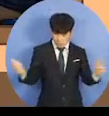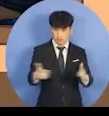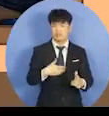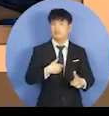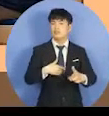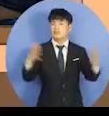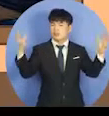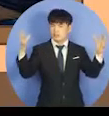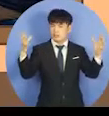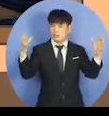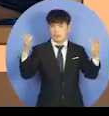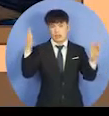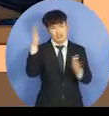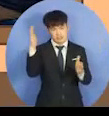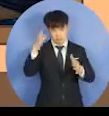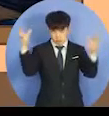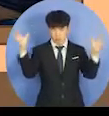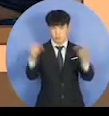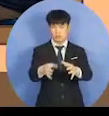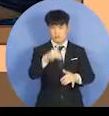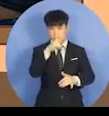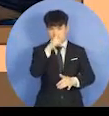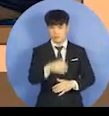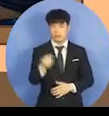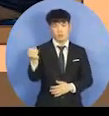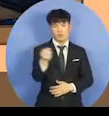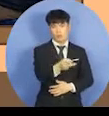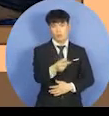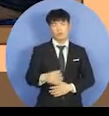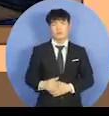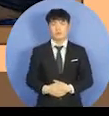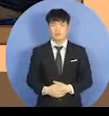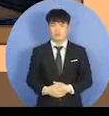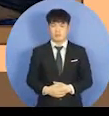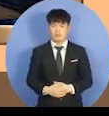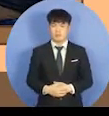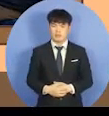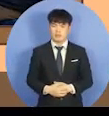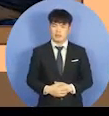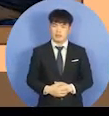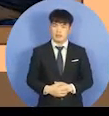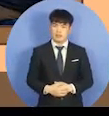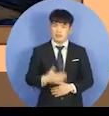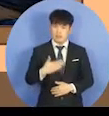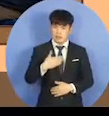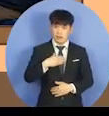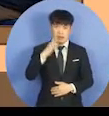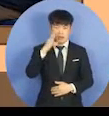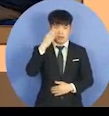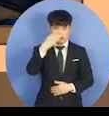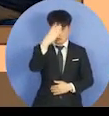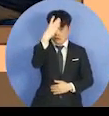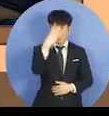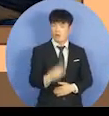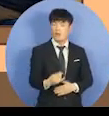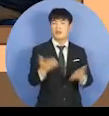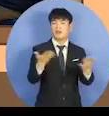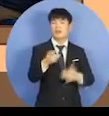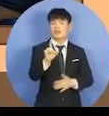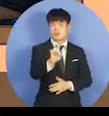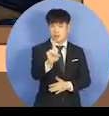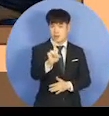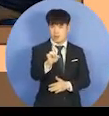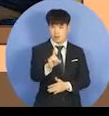자격증까지 다양한 주제로 자신의 미래를 준비하는 청년들이 뭉쳤습니다. 천안시는 이 사업뿐만 아니라